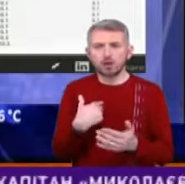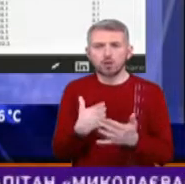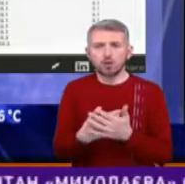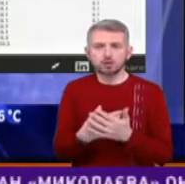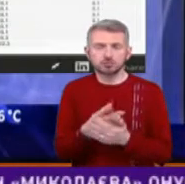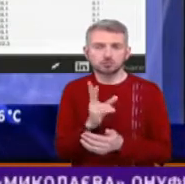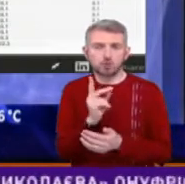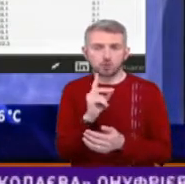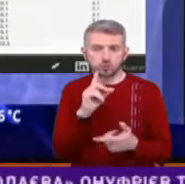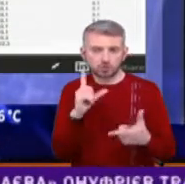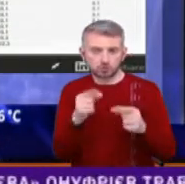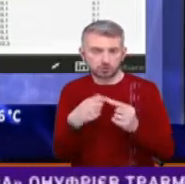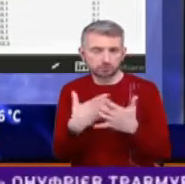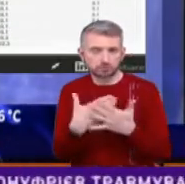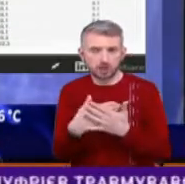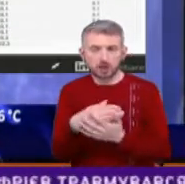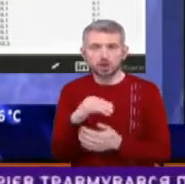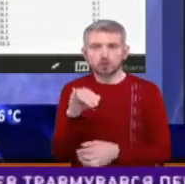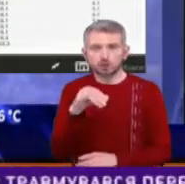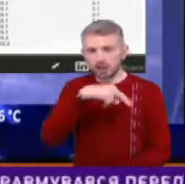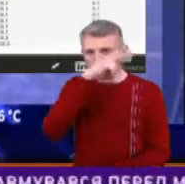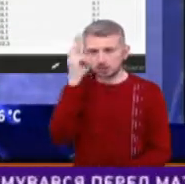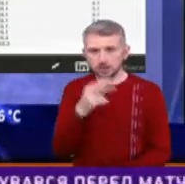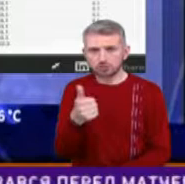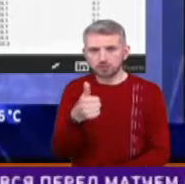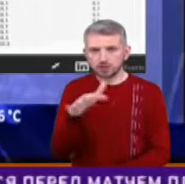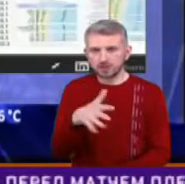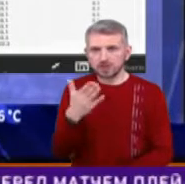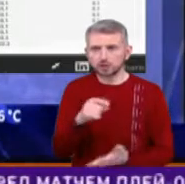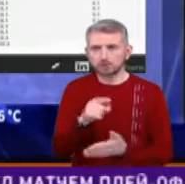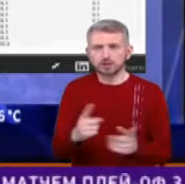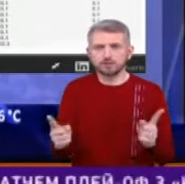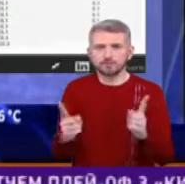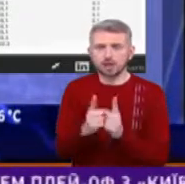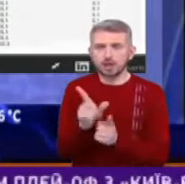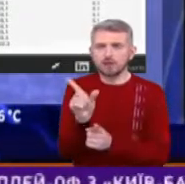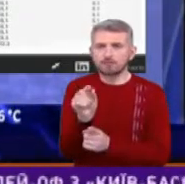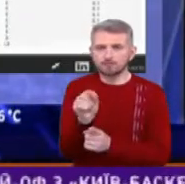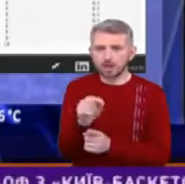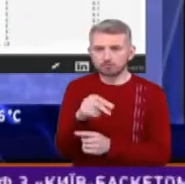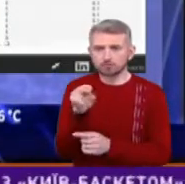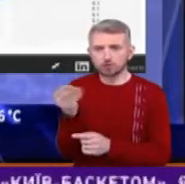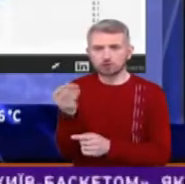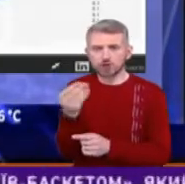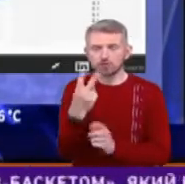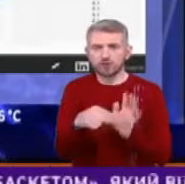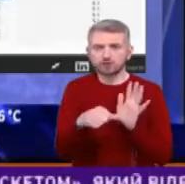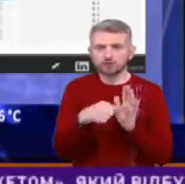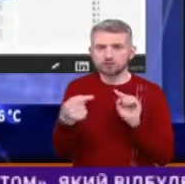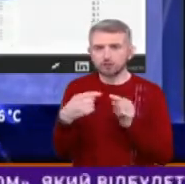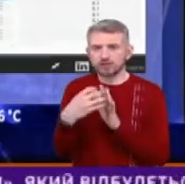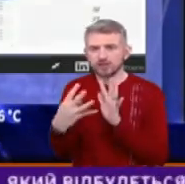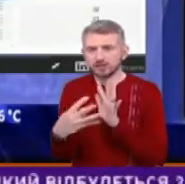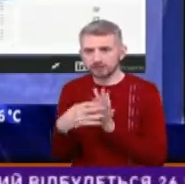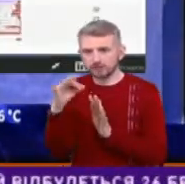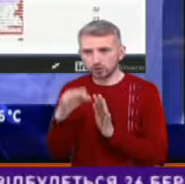туру дало наступні результати. Юлія Тимошенко тримає першість, якщо вона зійдеться у парі з Петром Порошенком – 26 проти